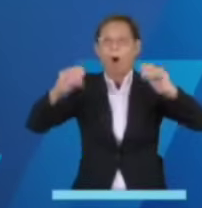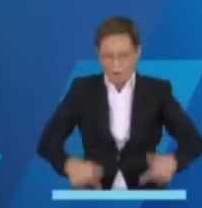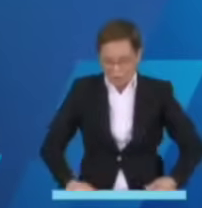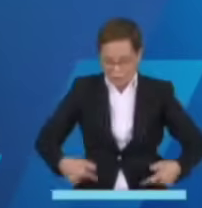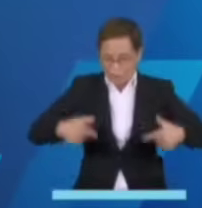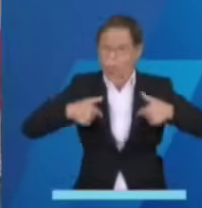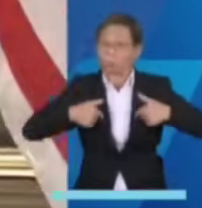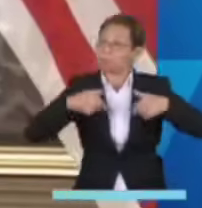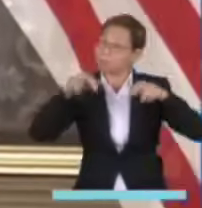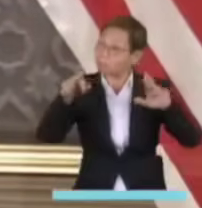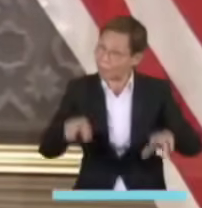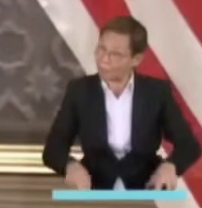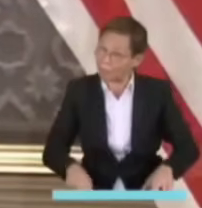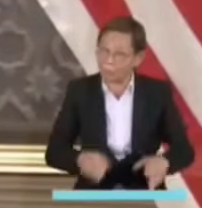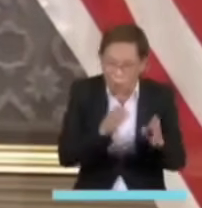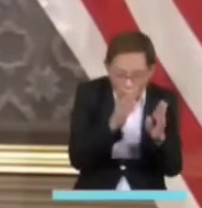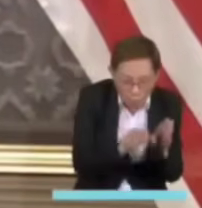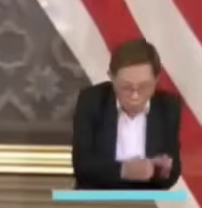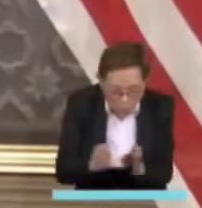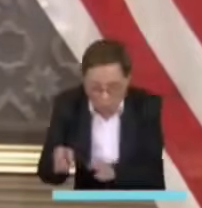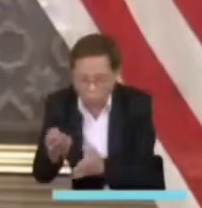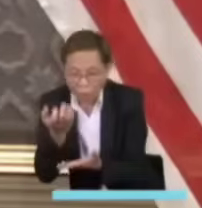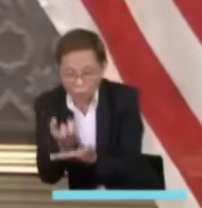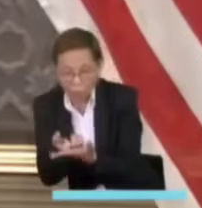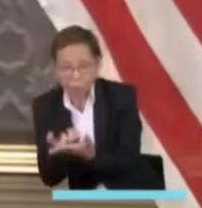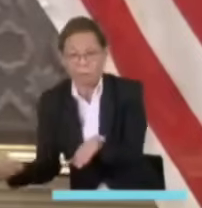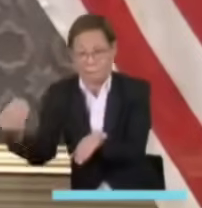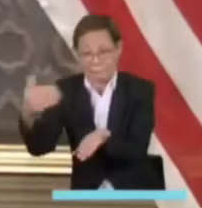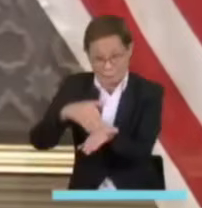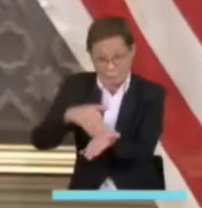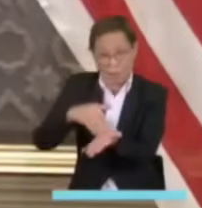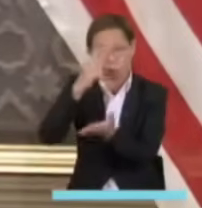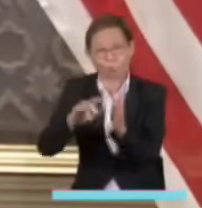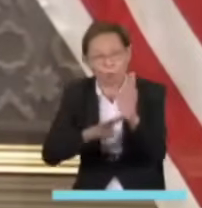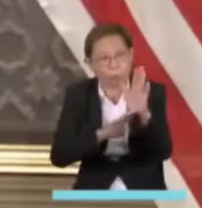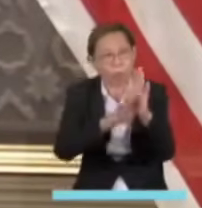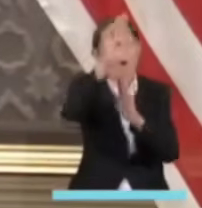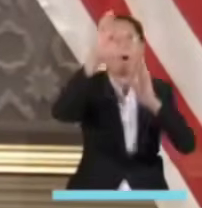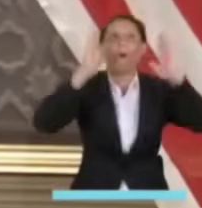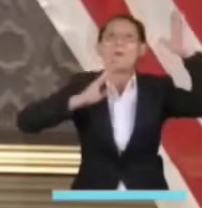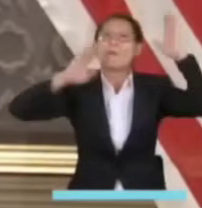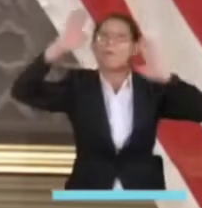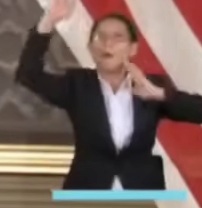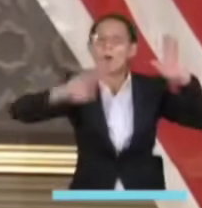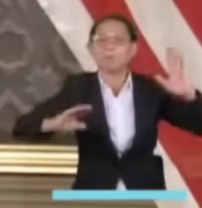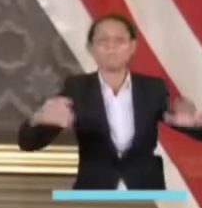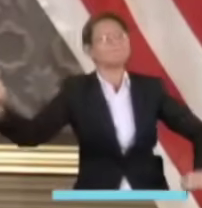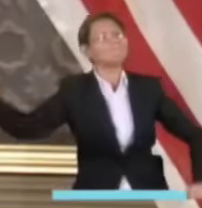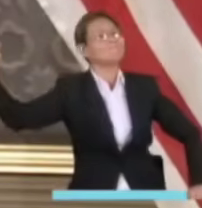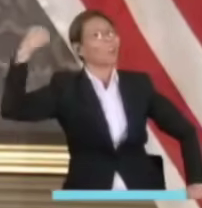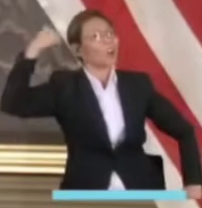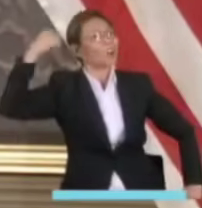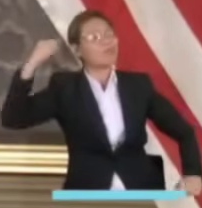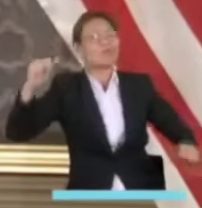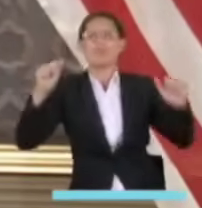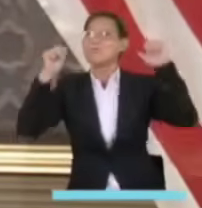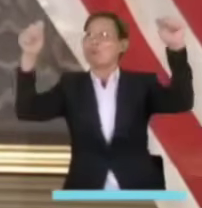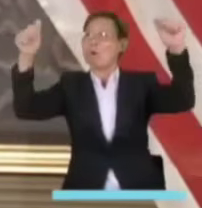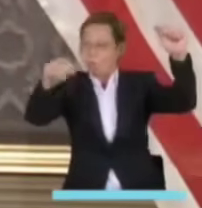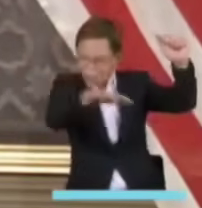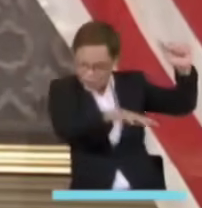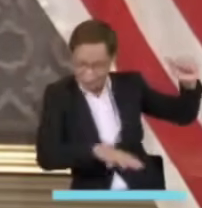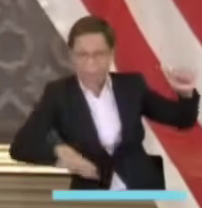rakyat, menstruktur semula ekonomi bagi melonjak Malaysia sebagai jago hebat di rantau